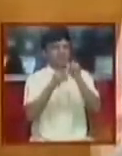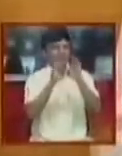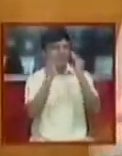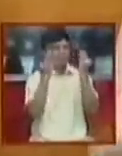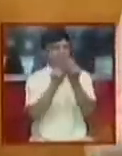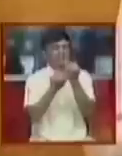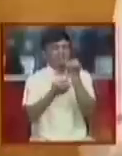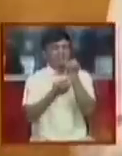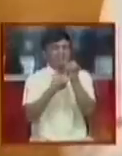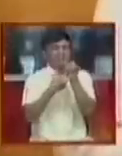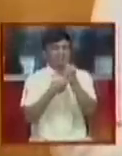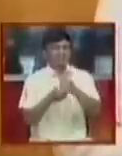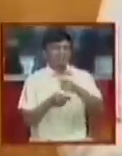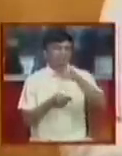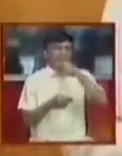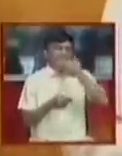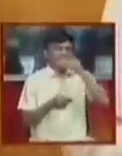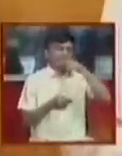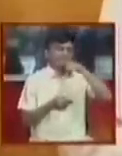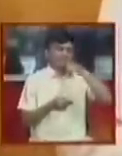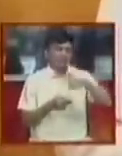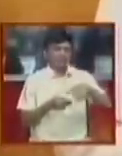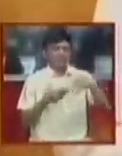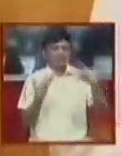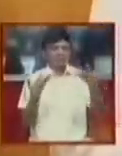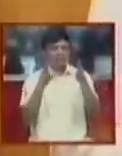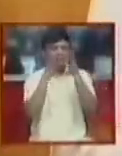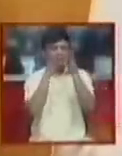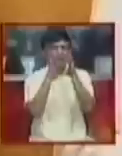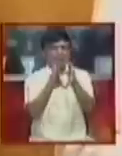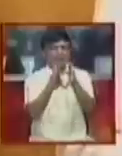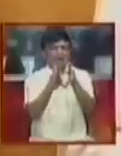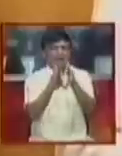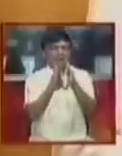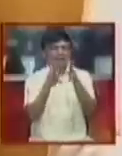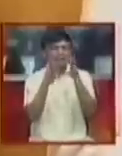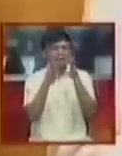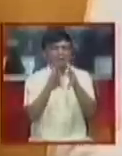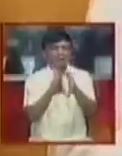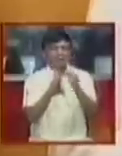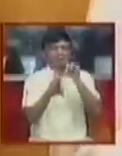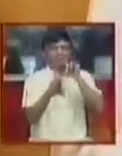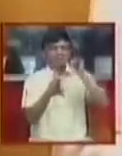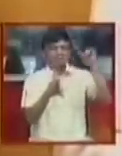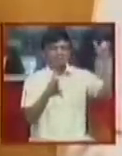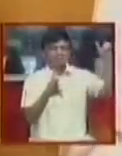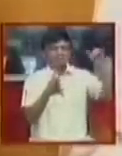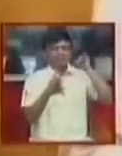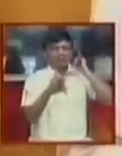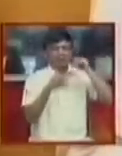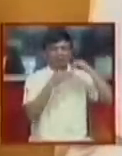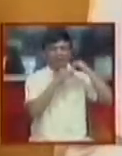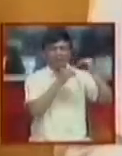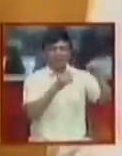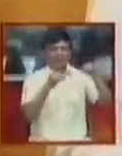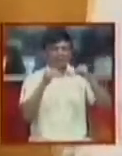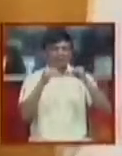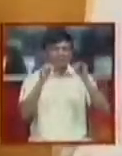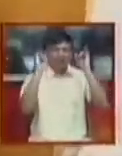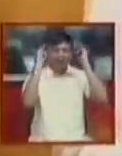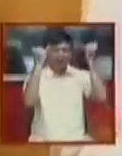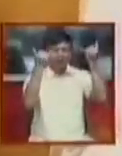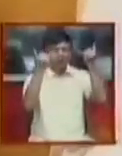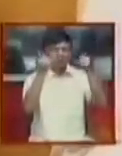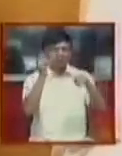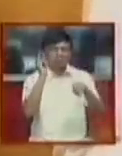mag-anak. Malas lang po ng kalabaw nilang naiwang nakatali sa puno na bigti ito sa lakas ng ragasa.